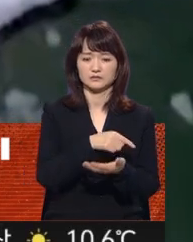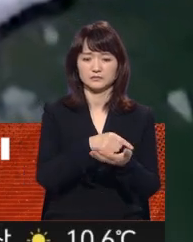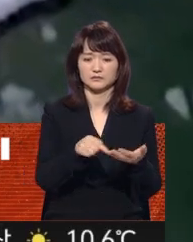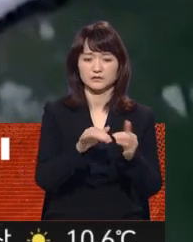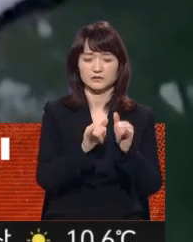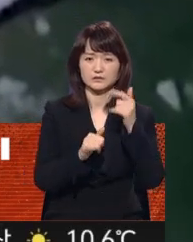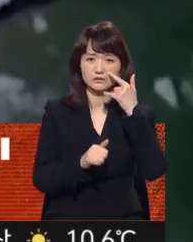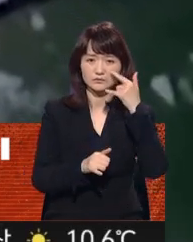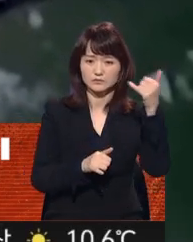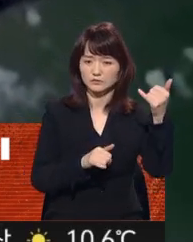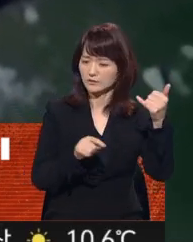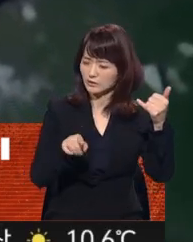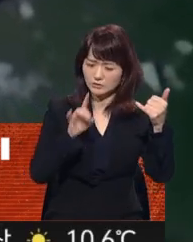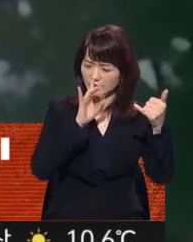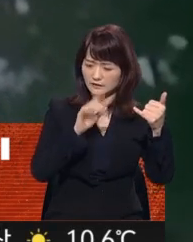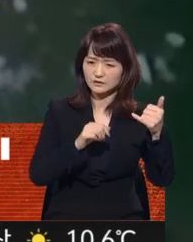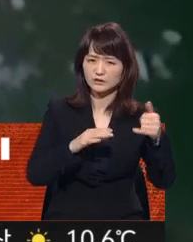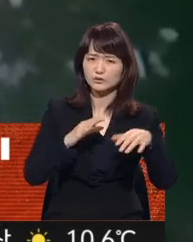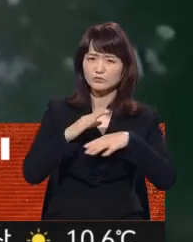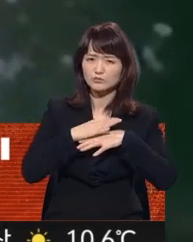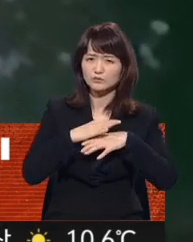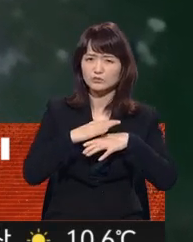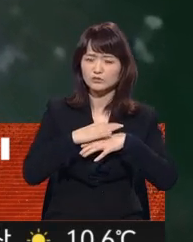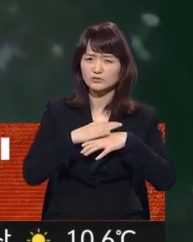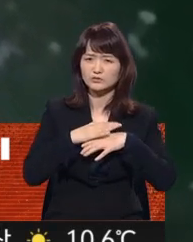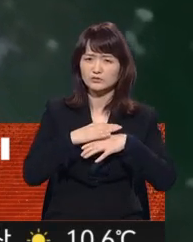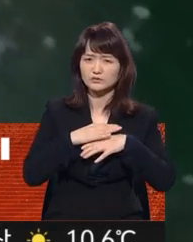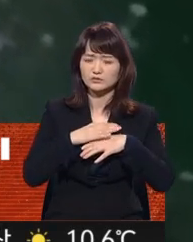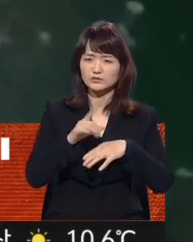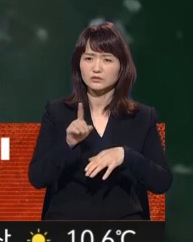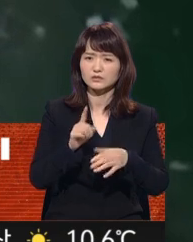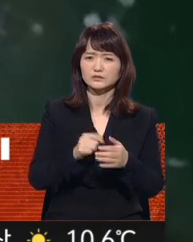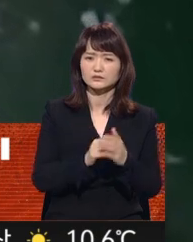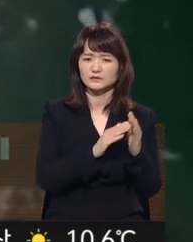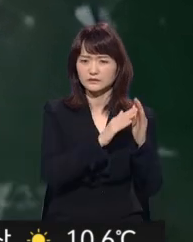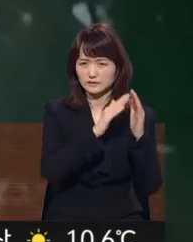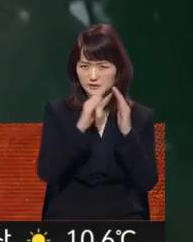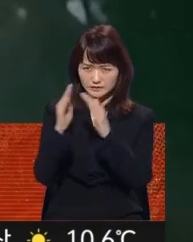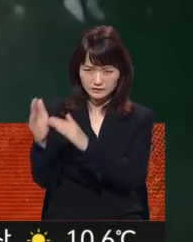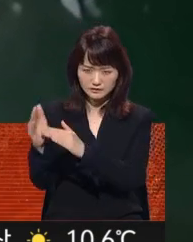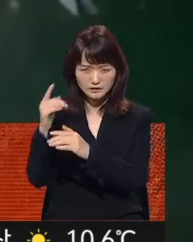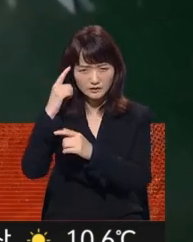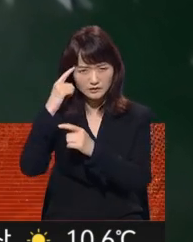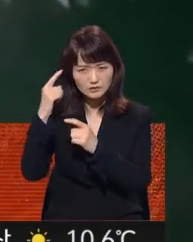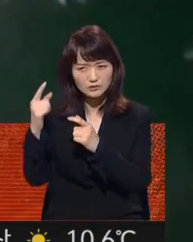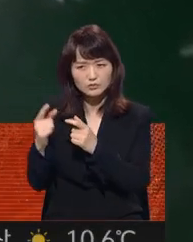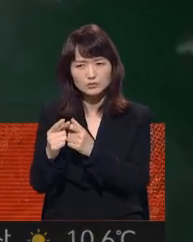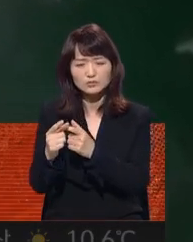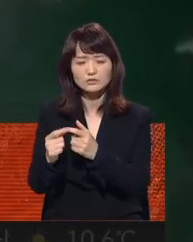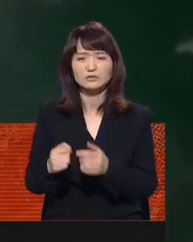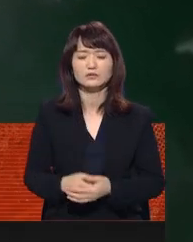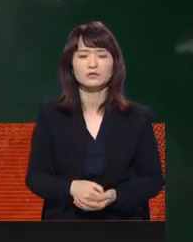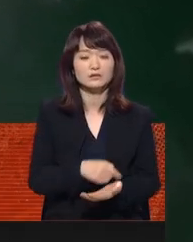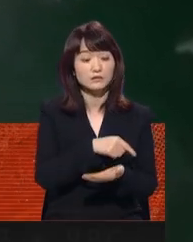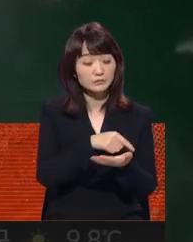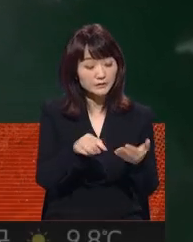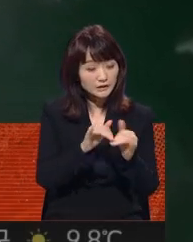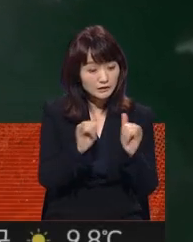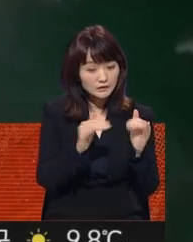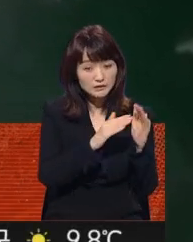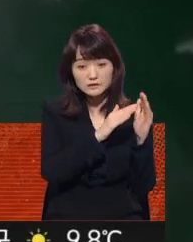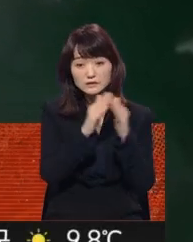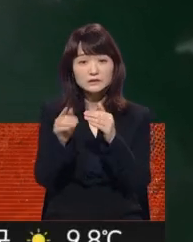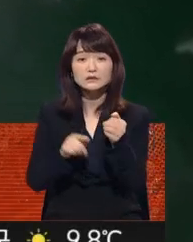부모가 이거 가지고 안 되겠다 무섭고 드렸고 겁이 나니까 이사를 가려고 고민한다고 하는데 아니 왜 피해자가